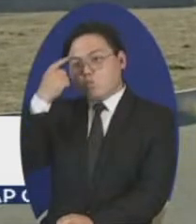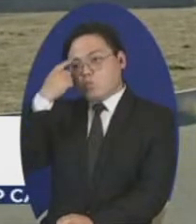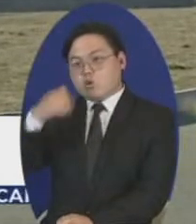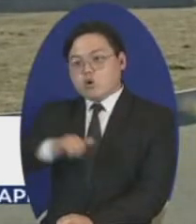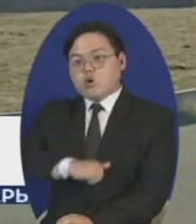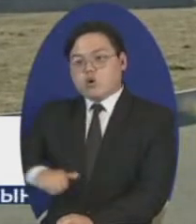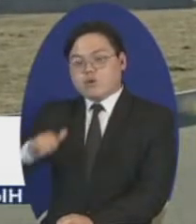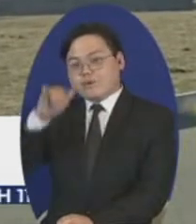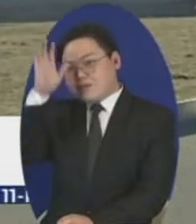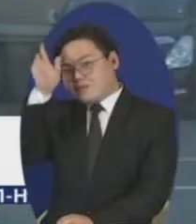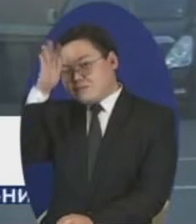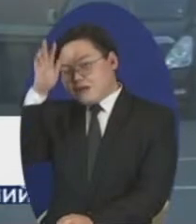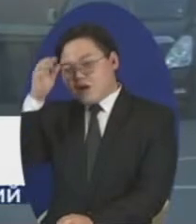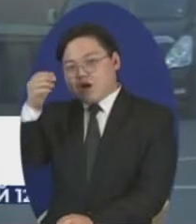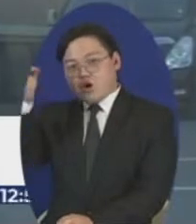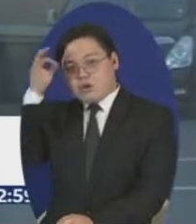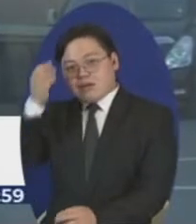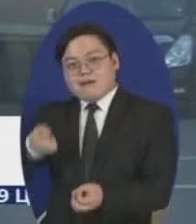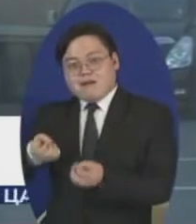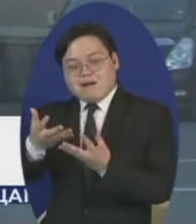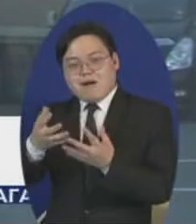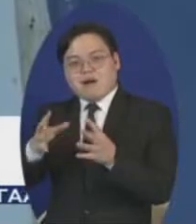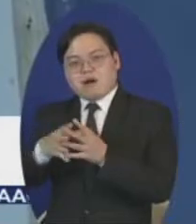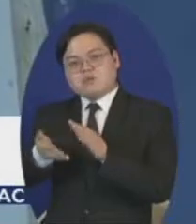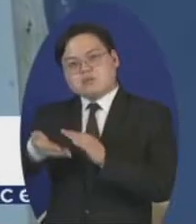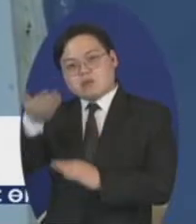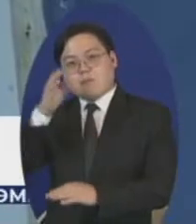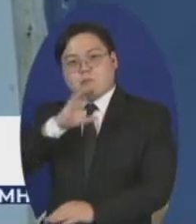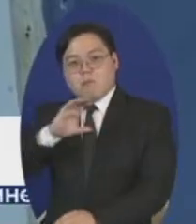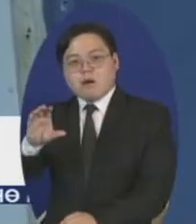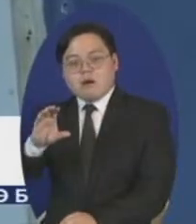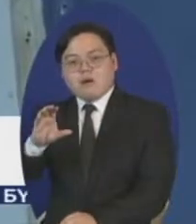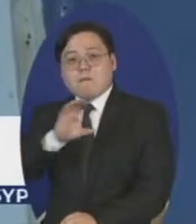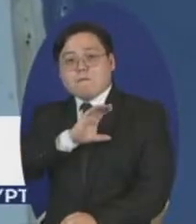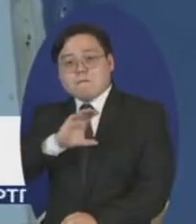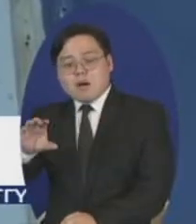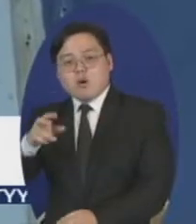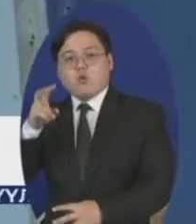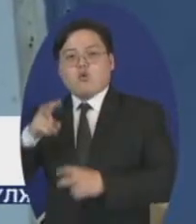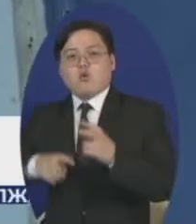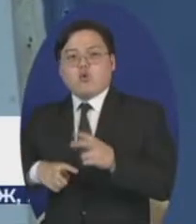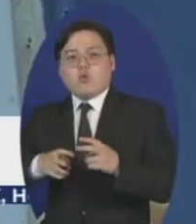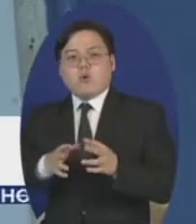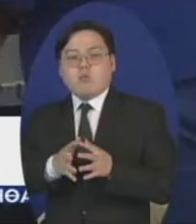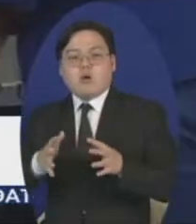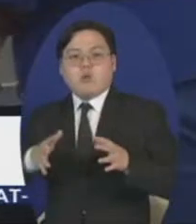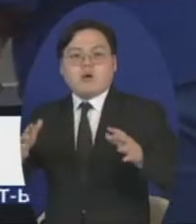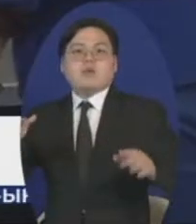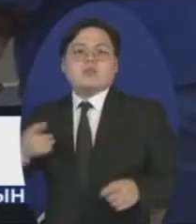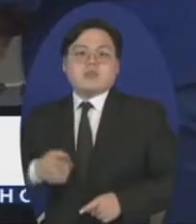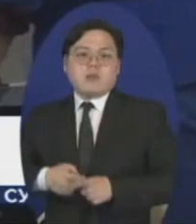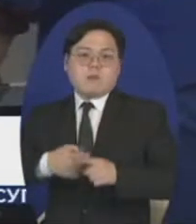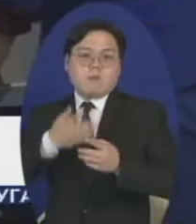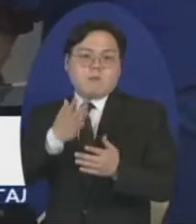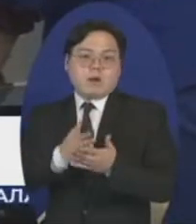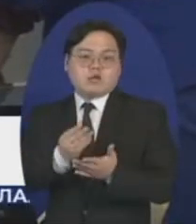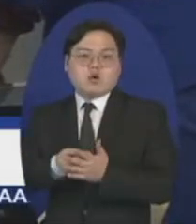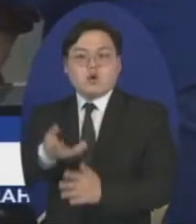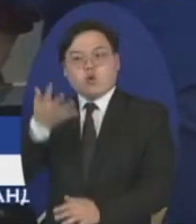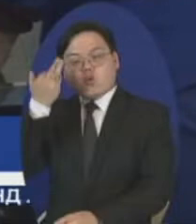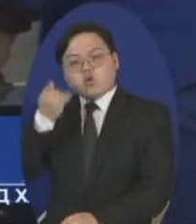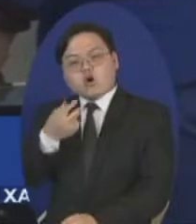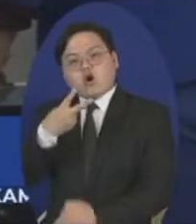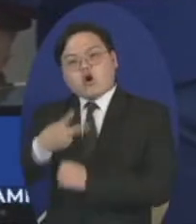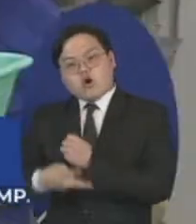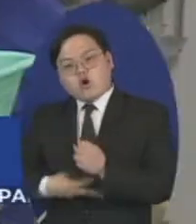Манай улсад өндөглөгч дахианы ажхуй эрхэлдэг 10 гаруй ажхуй нэгж бий. Эдгээр ажхуй нэгжүүд үйлдвэрээ өргөтгөж эхэлсэн. Ингэснээр